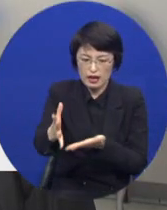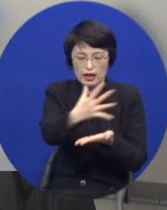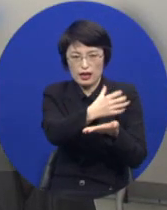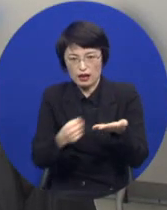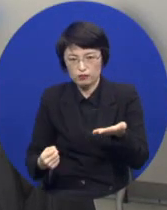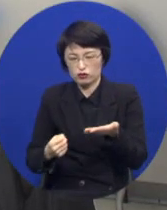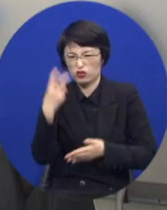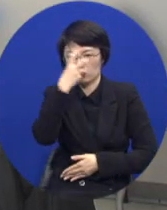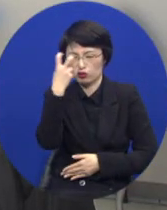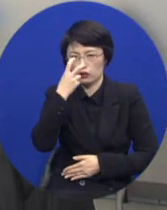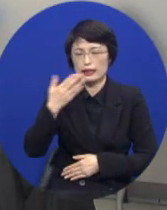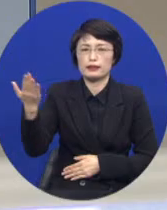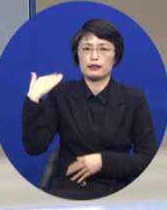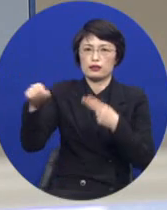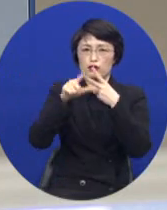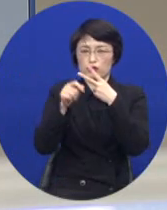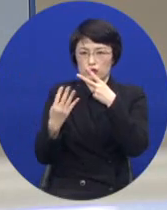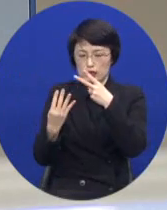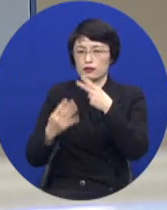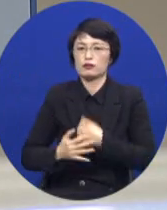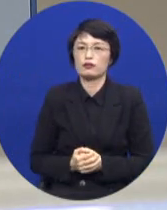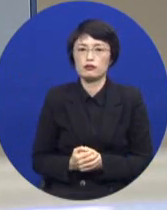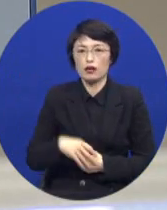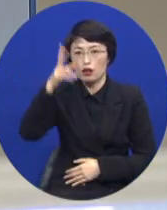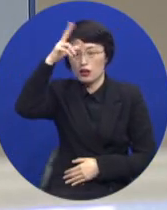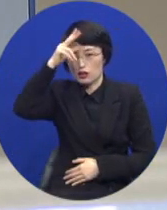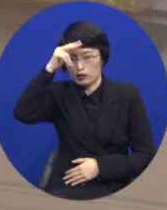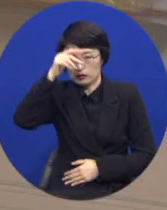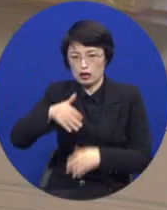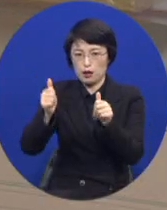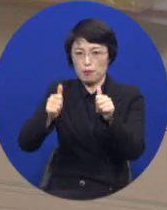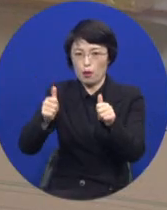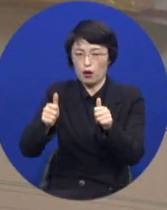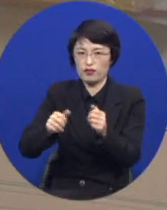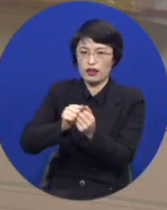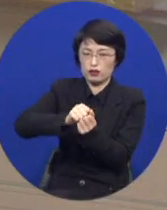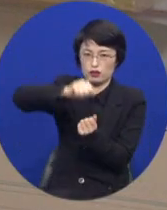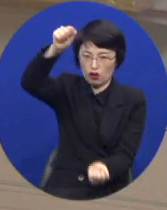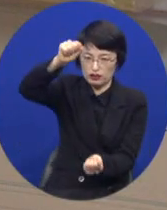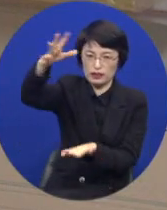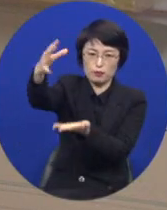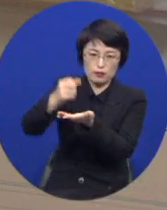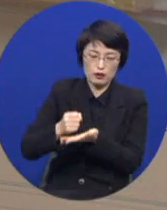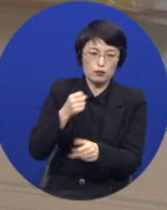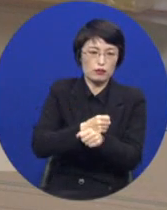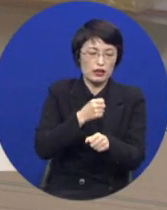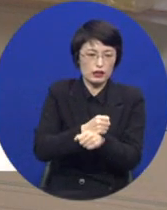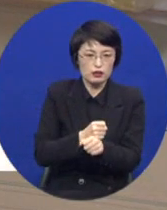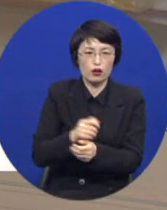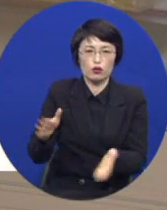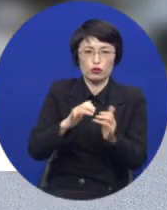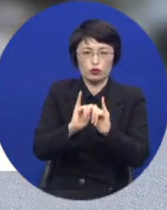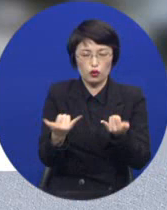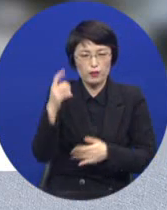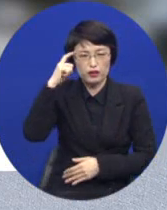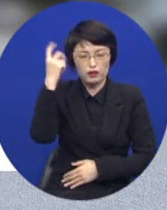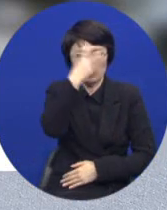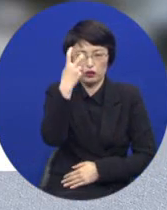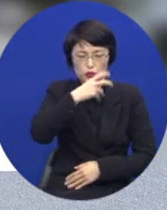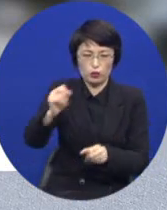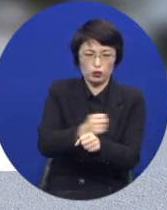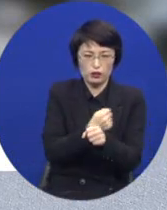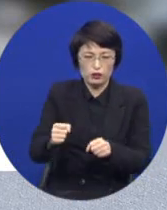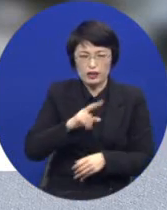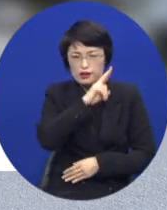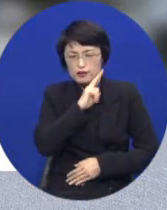4일 경찰은 법원의 압수수색 영장을 발부받아 2 민 의견조사 조작 의혹이 제기된 영향 평가와